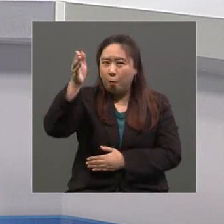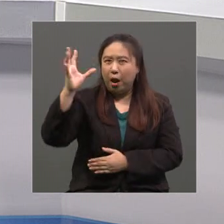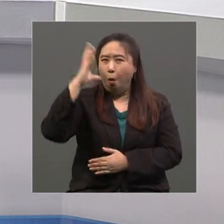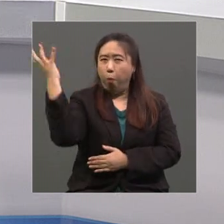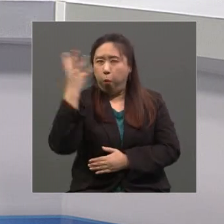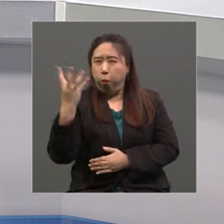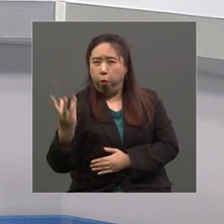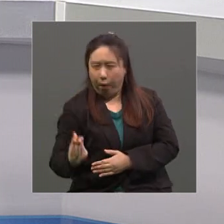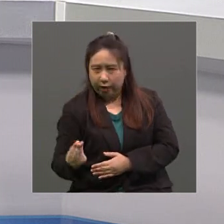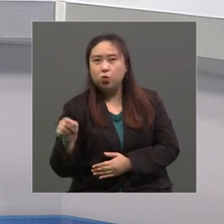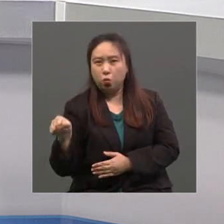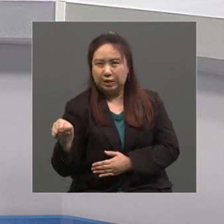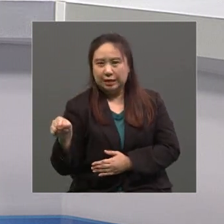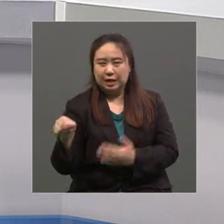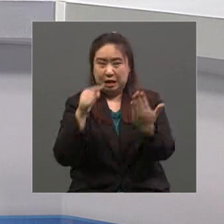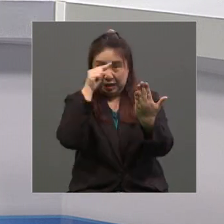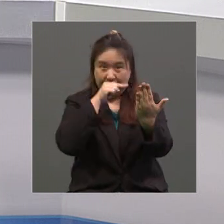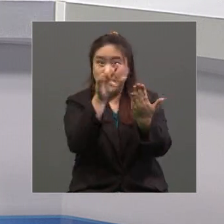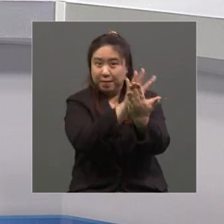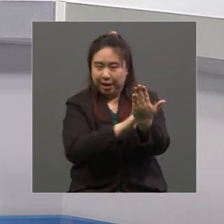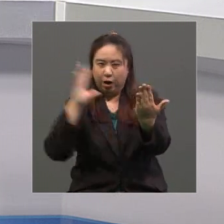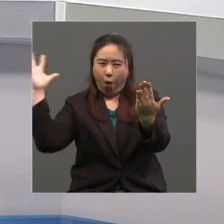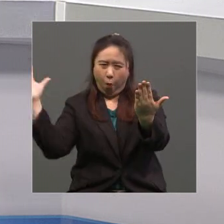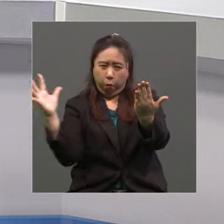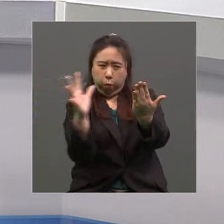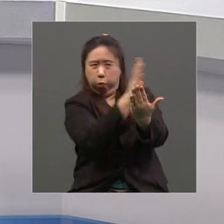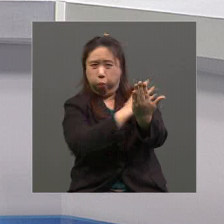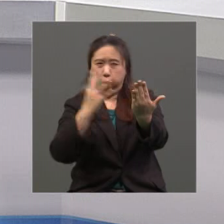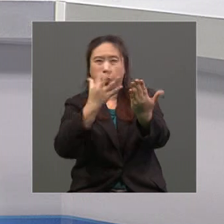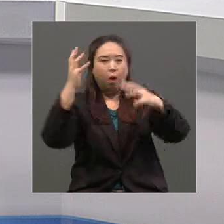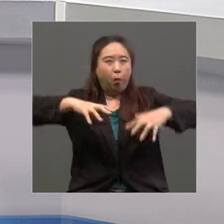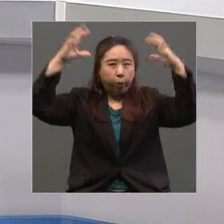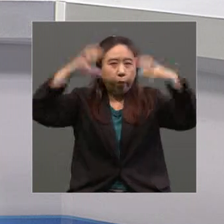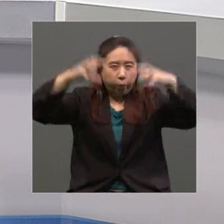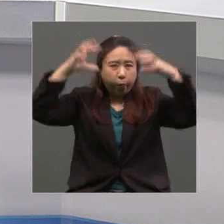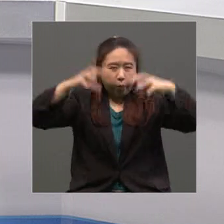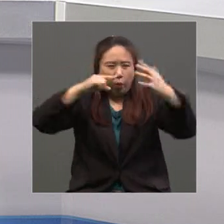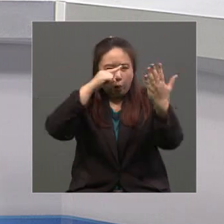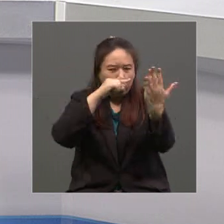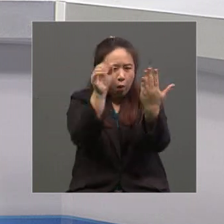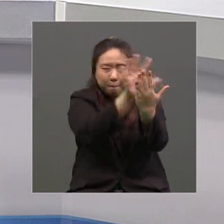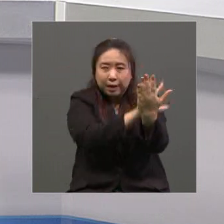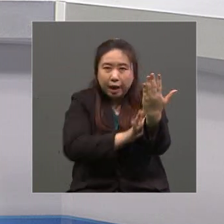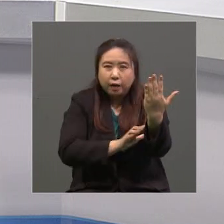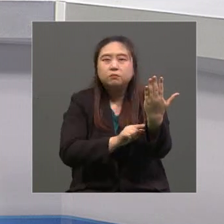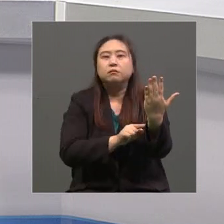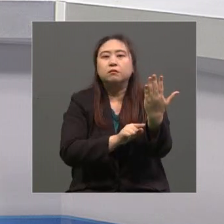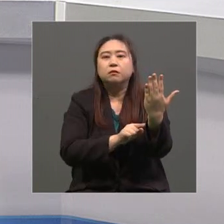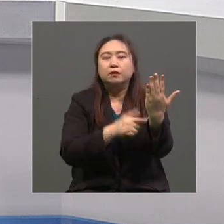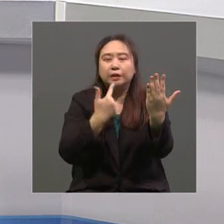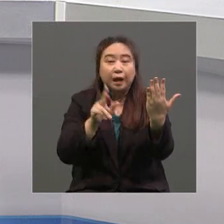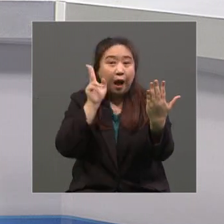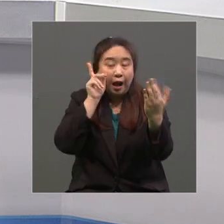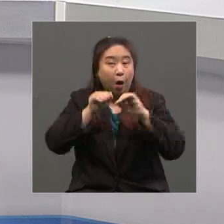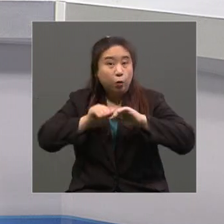หมาเหล่านะบอกว่าจะเคลื่อนที่เข้ามายังประเทศไทยแล้วจะเกิดทำให้มีฝนตกหนักไปทั่วประเทศนะครับก่อนที่จะแชร์